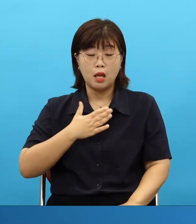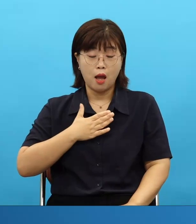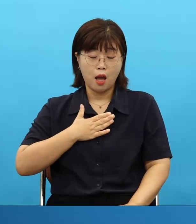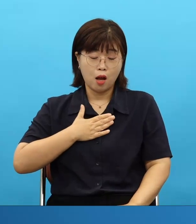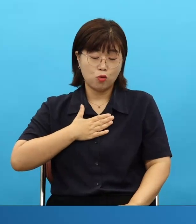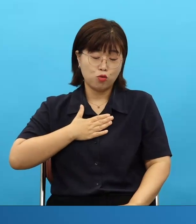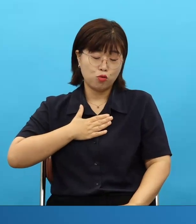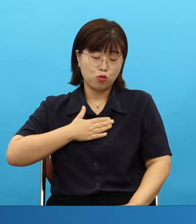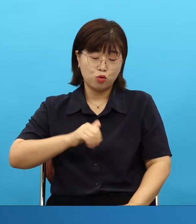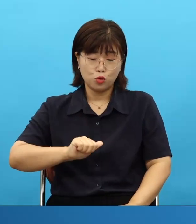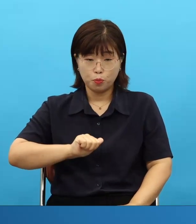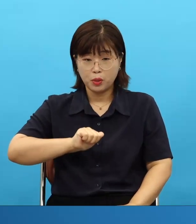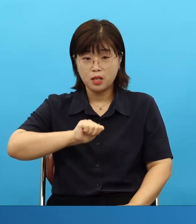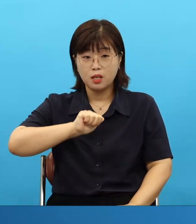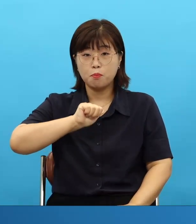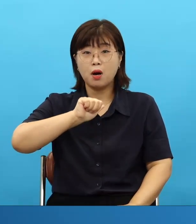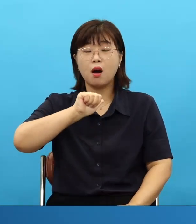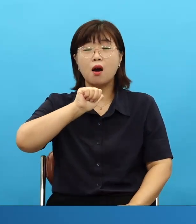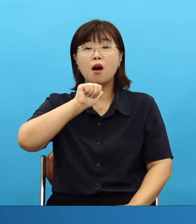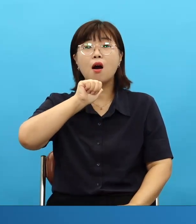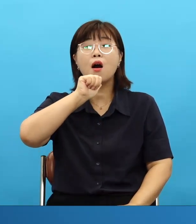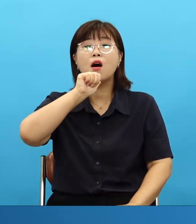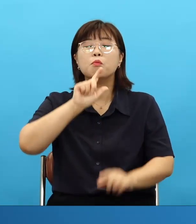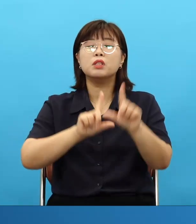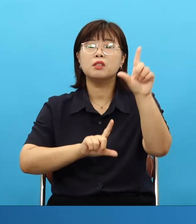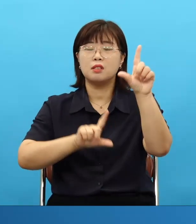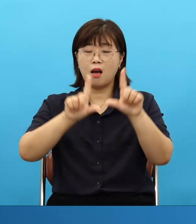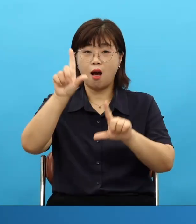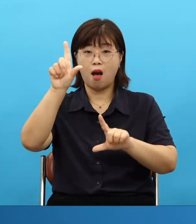내 궁핍함을